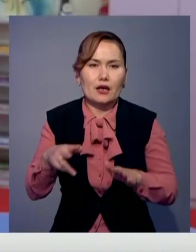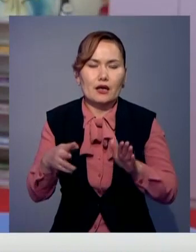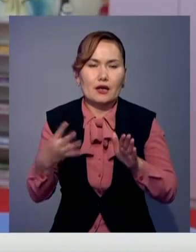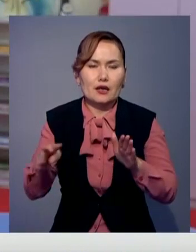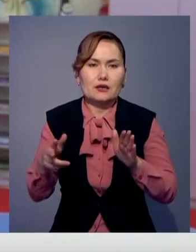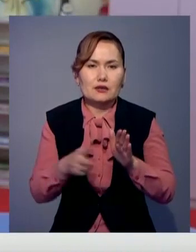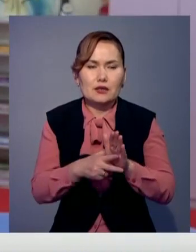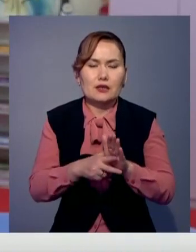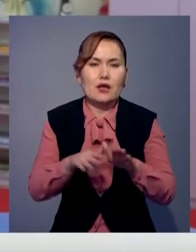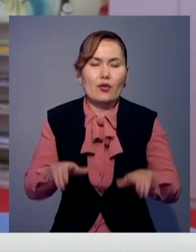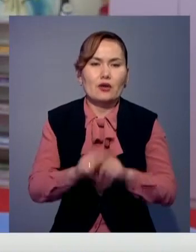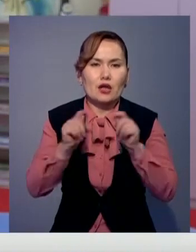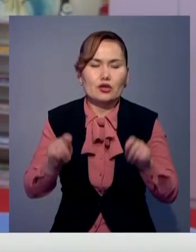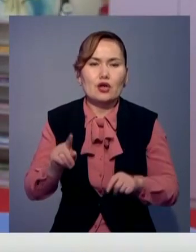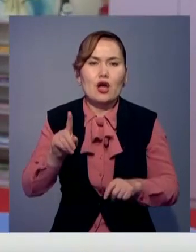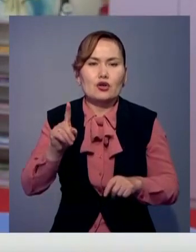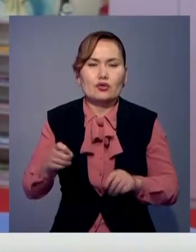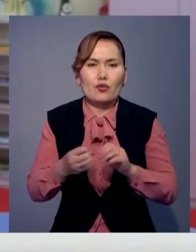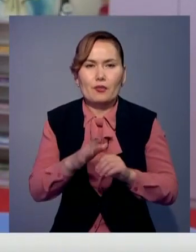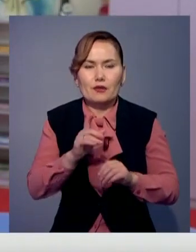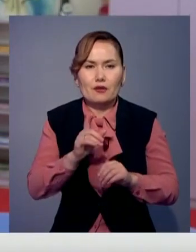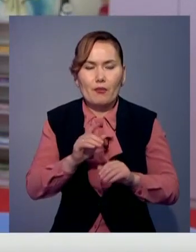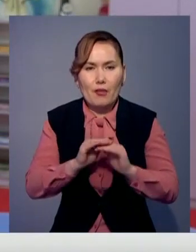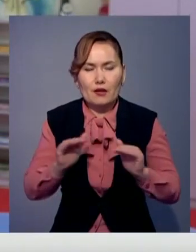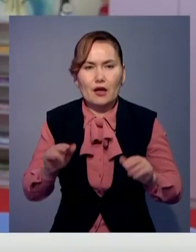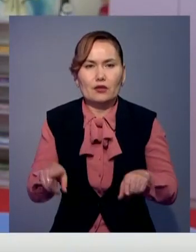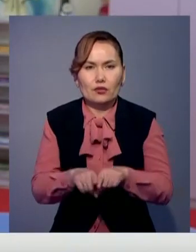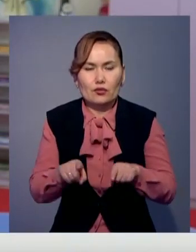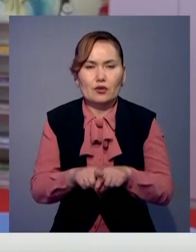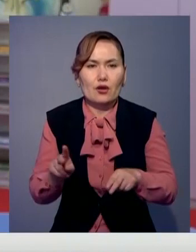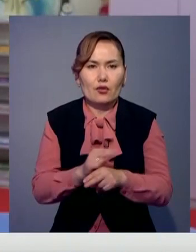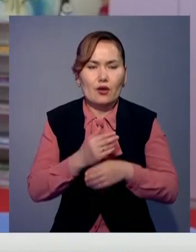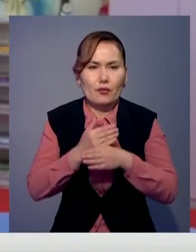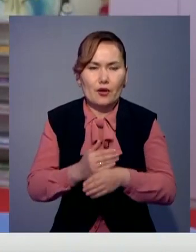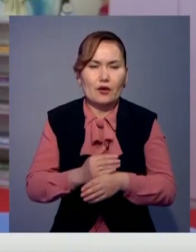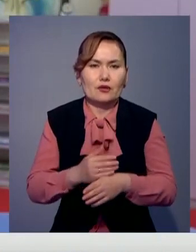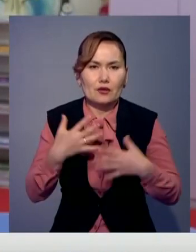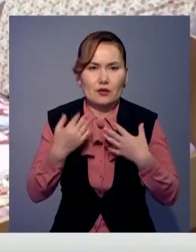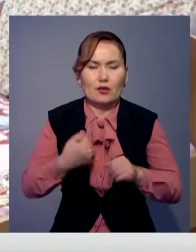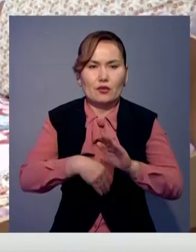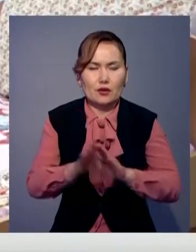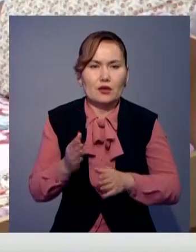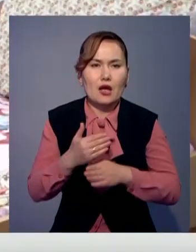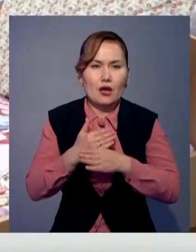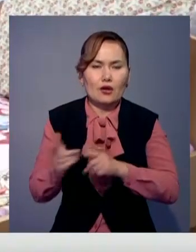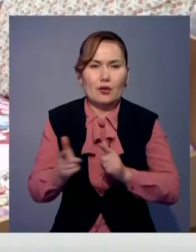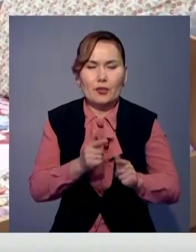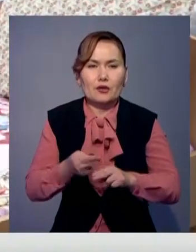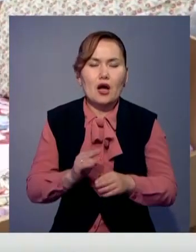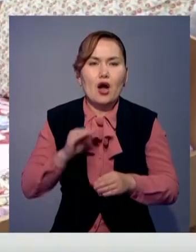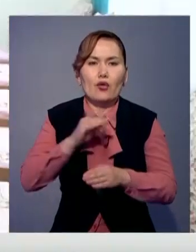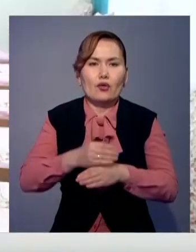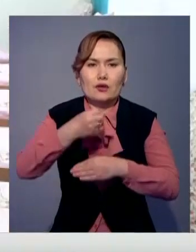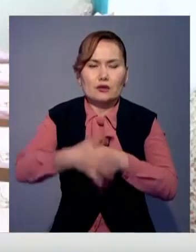110 баланы қамтимыз. Жылына 300 адамға дейін оңалтудан өткізуге дайынбыз. Қосымша ғимаратты